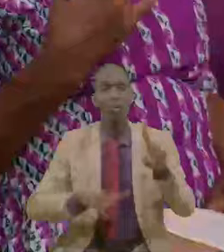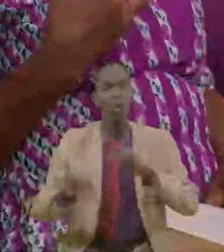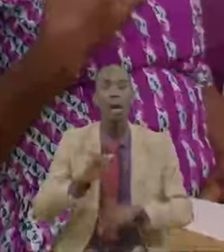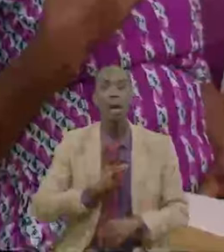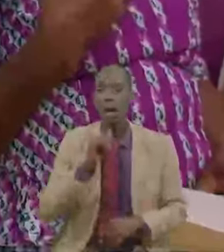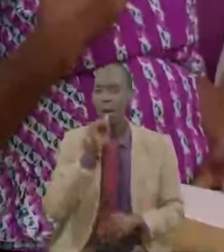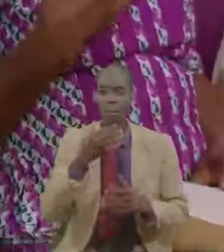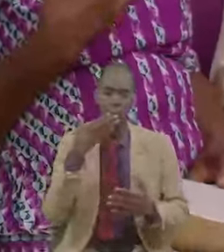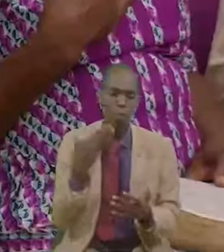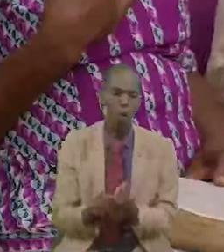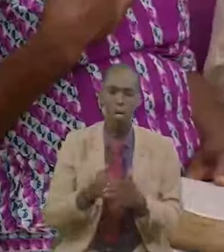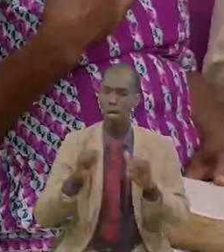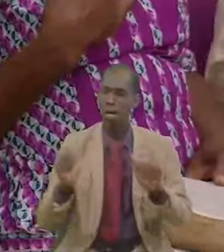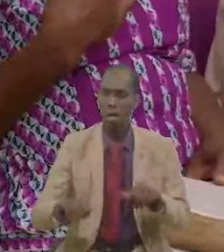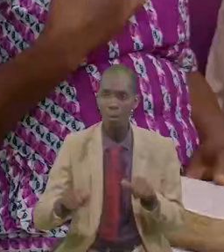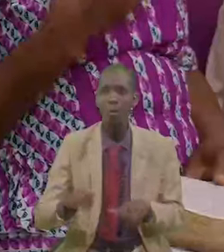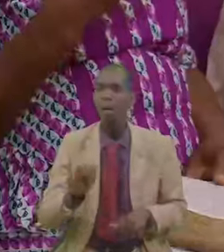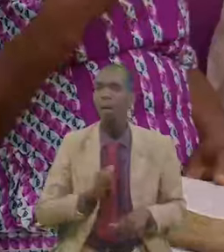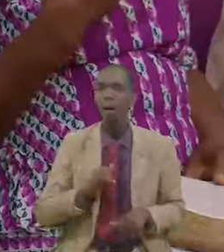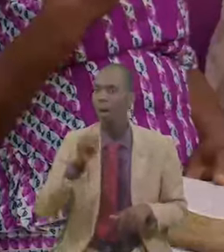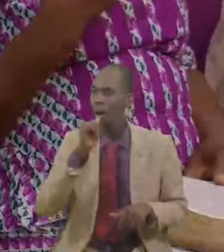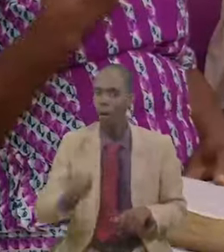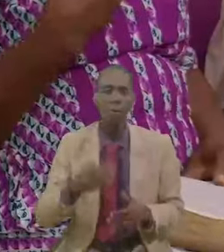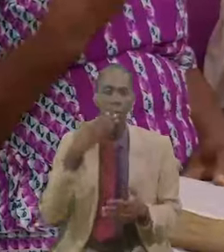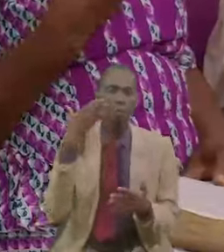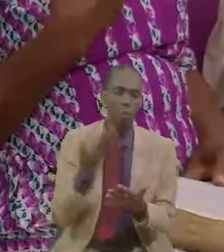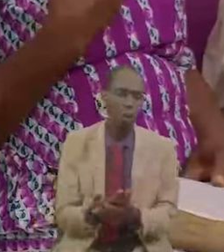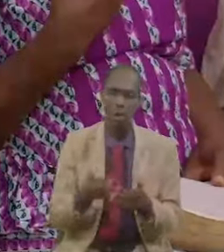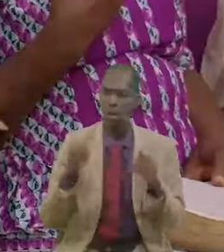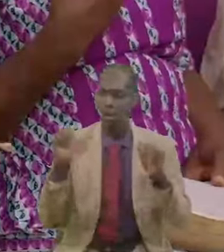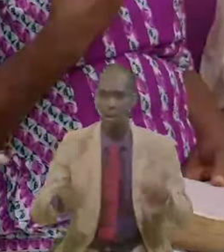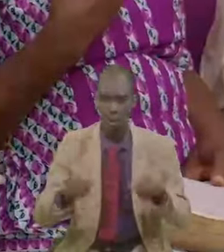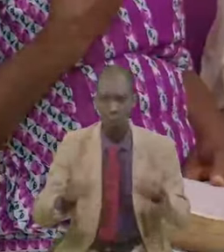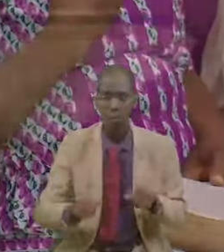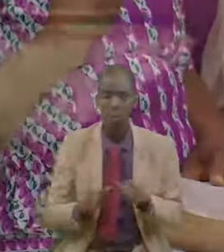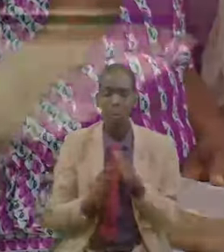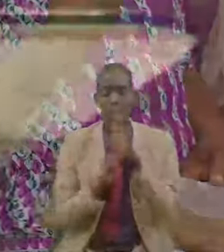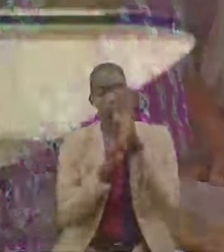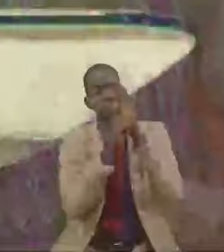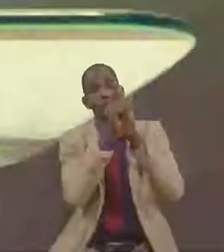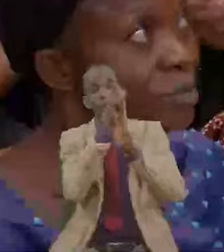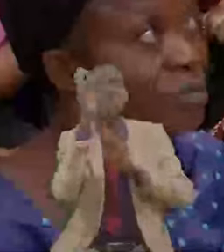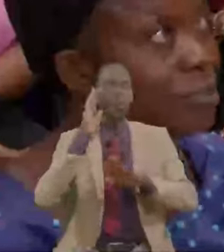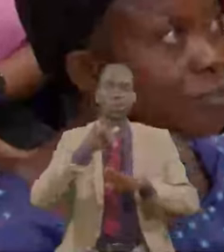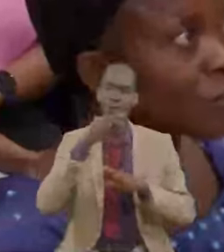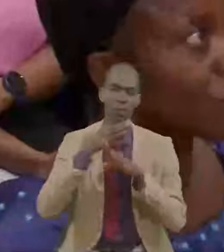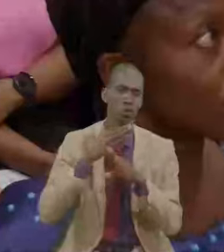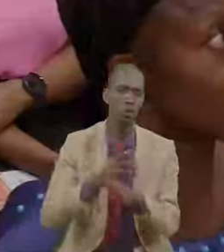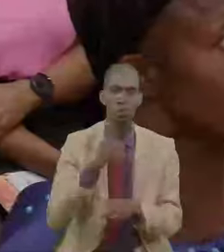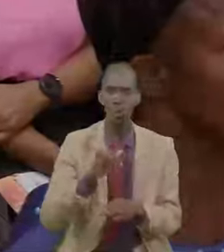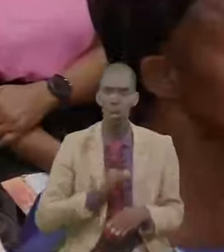Je suis capable. Je suis capable. Les géants ne vont pas m'empêcher, je suis bien